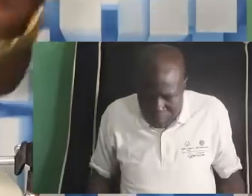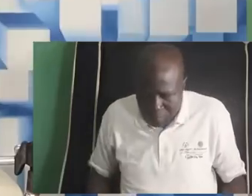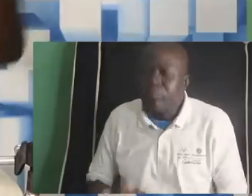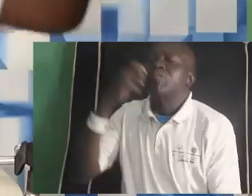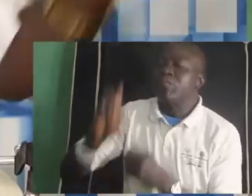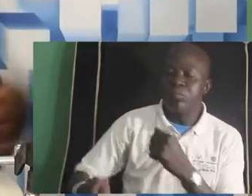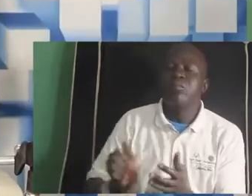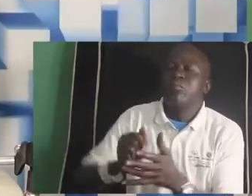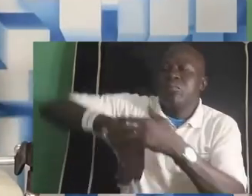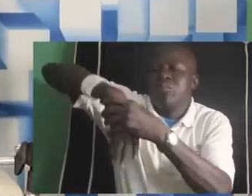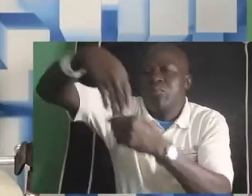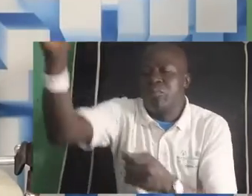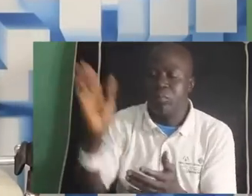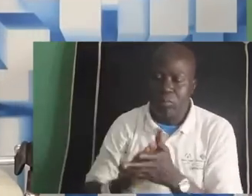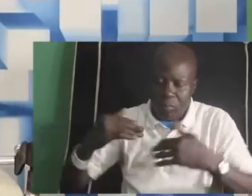authorize. In